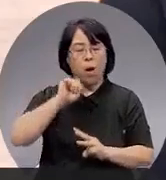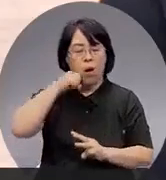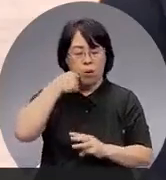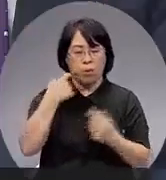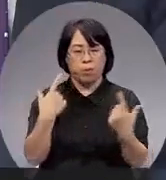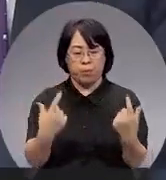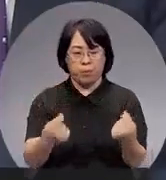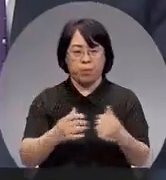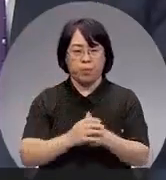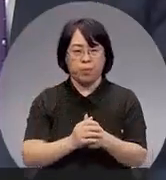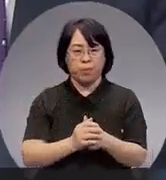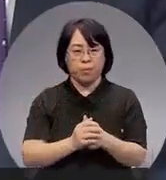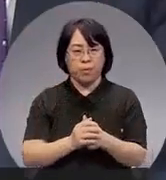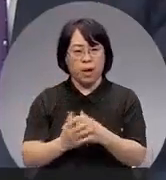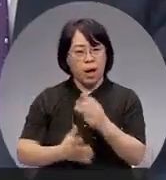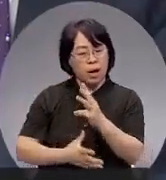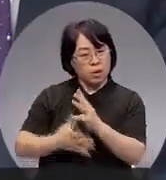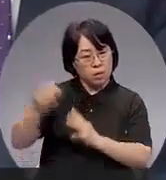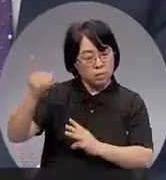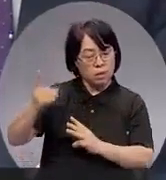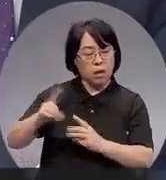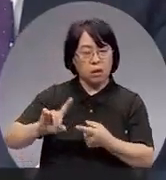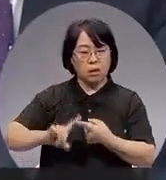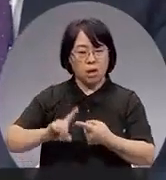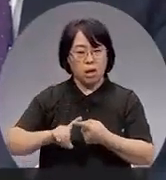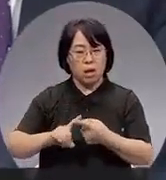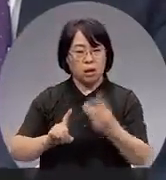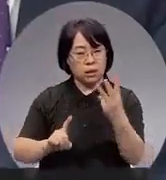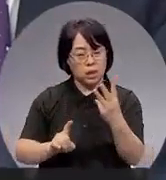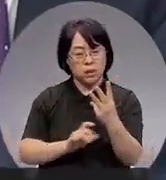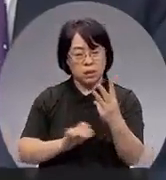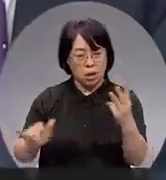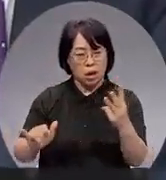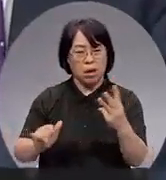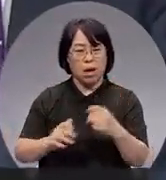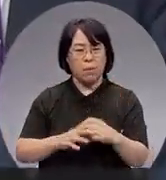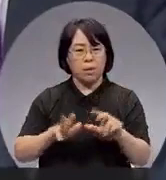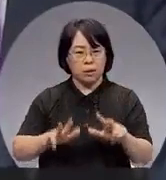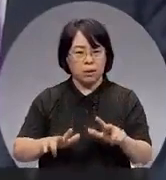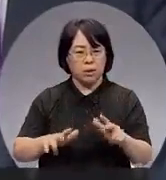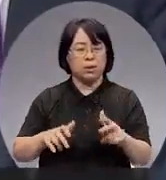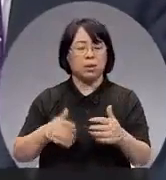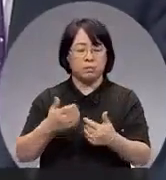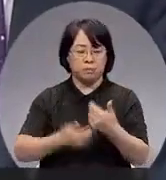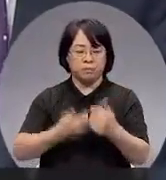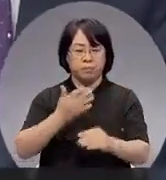상황. 3자 단일화에 대한 새 후보의 의지가 시험대에